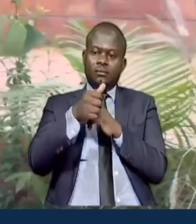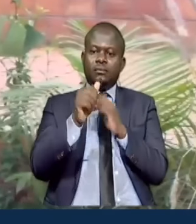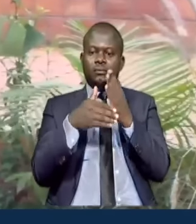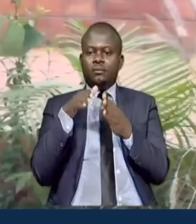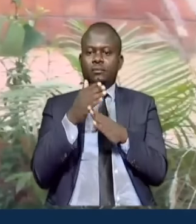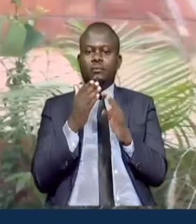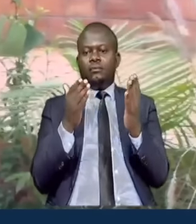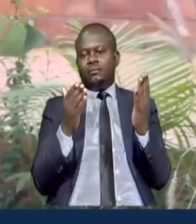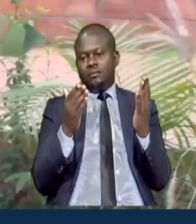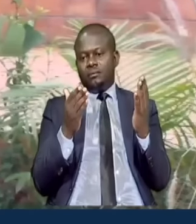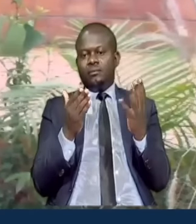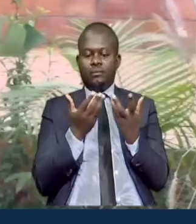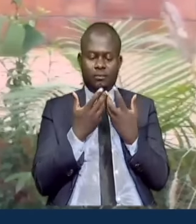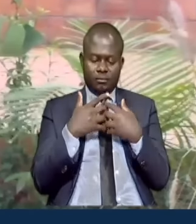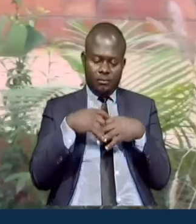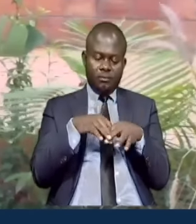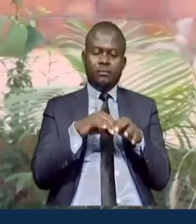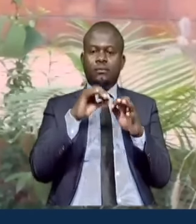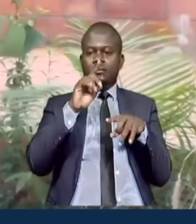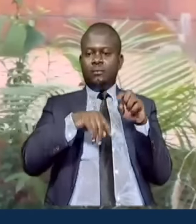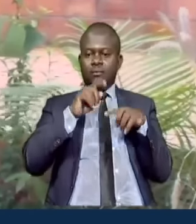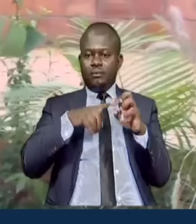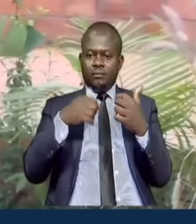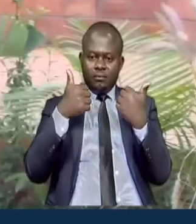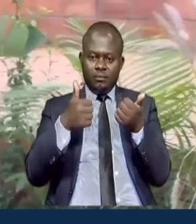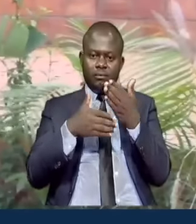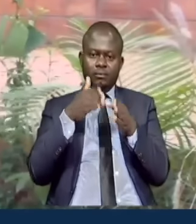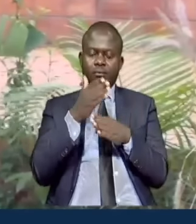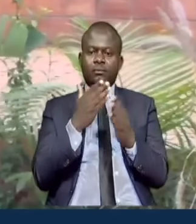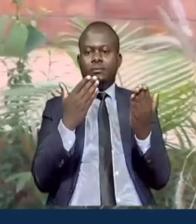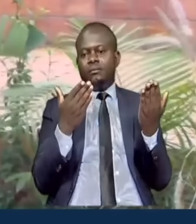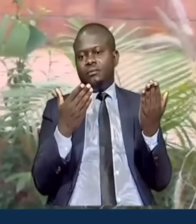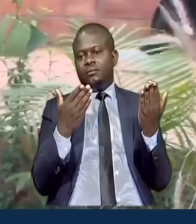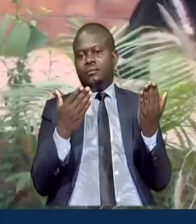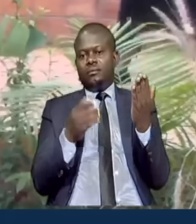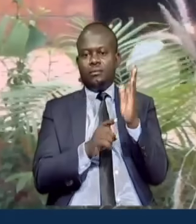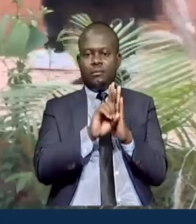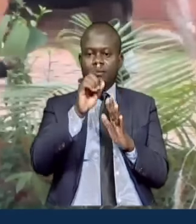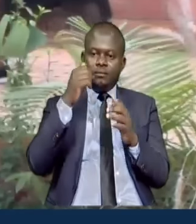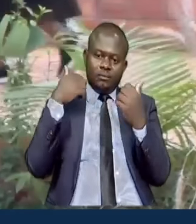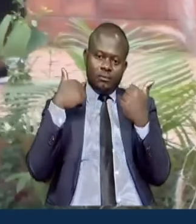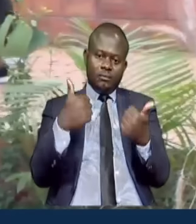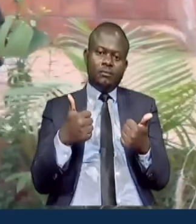acyubakiye ku bumwe, acyubakiye kuri politiki nziza, acyubakiye kuri development nziza